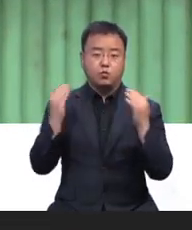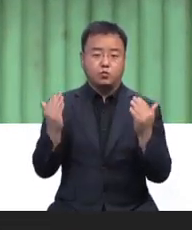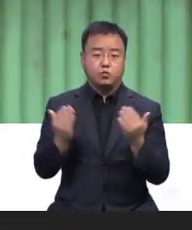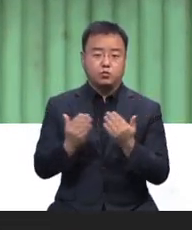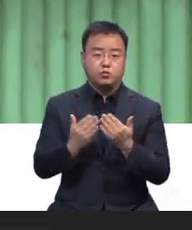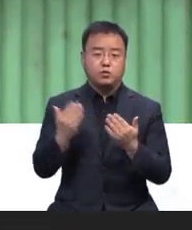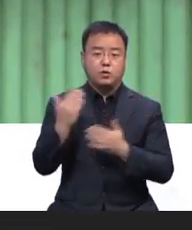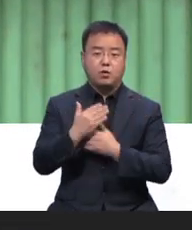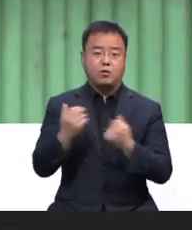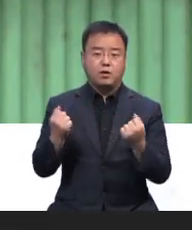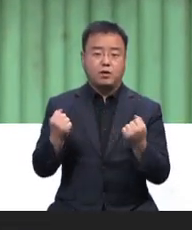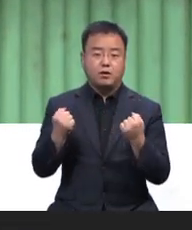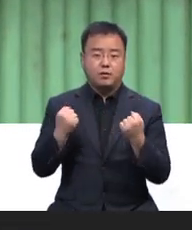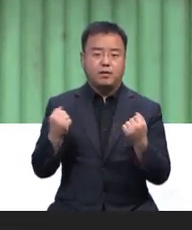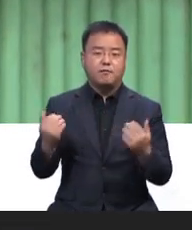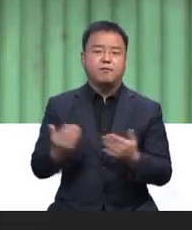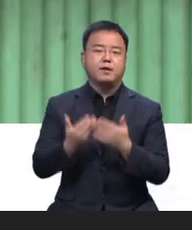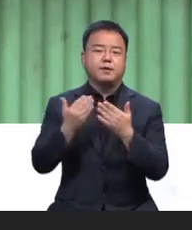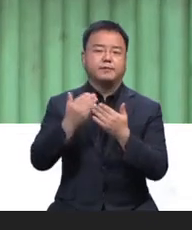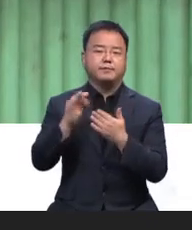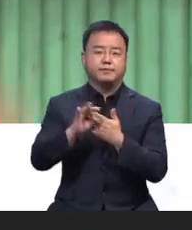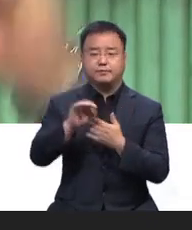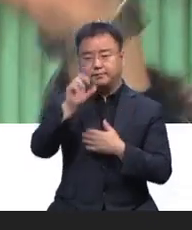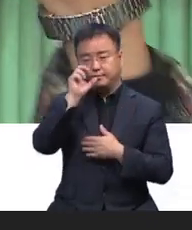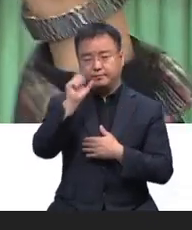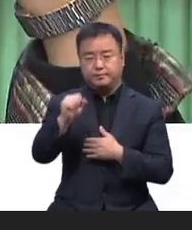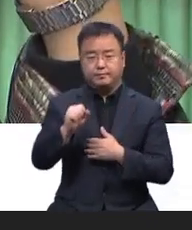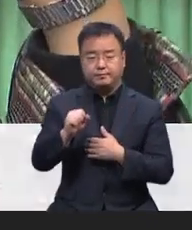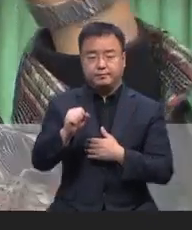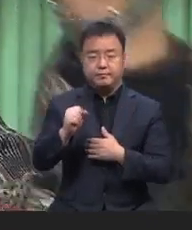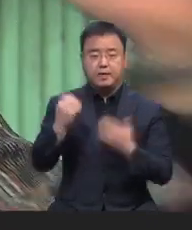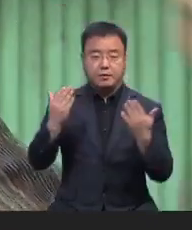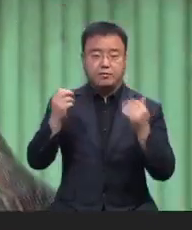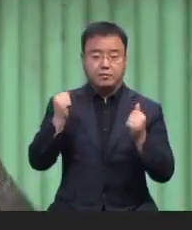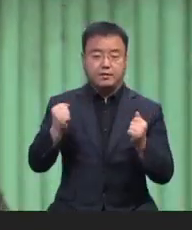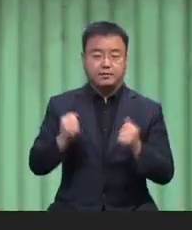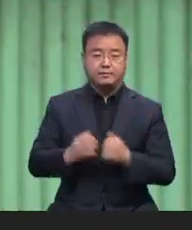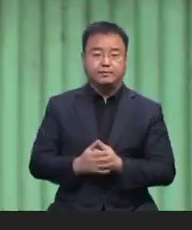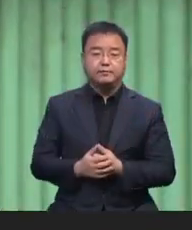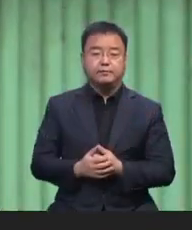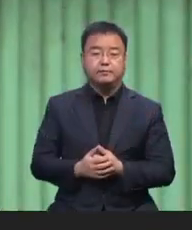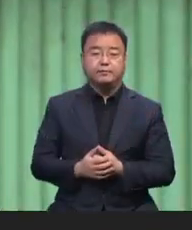번성했으면 좋겠습니다. 대진고 화이팅! EBS 뉴스 서연아입니다.